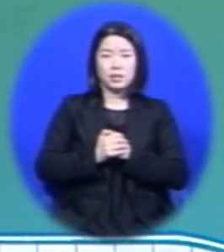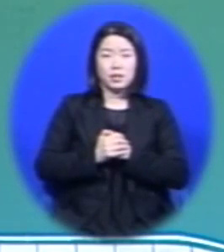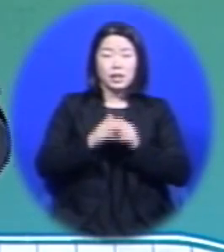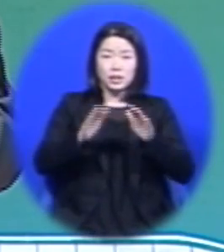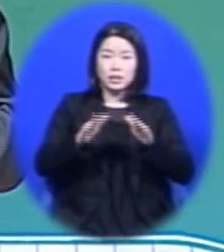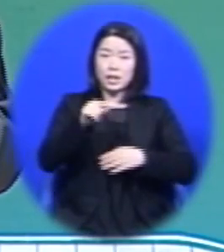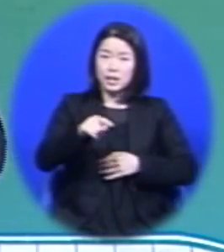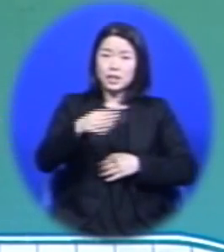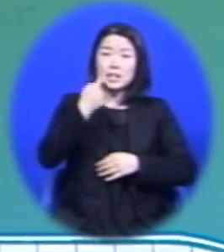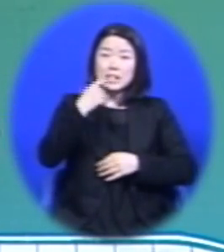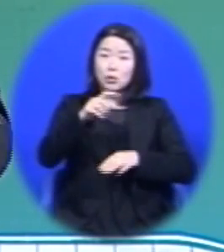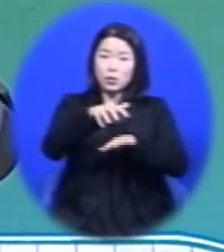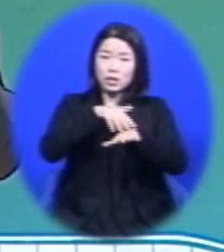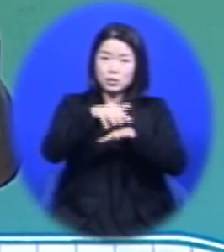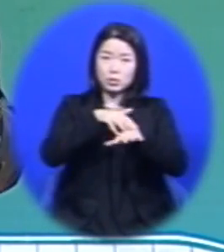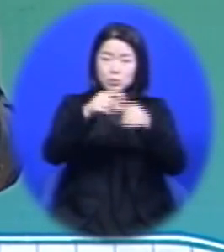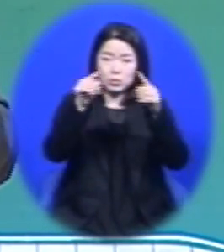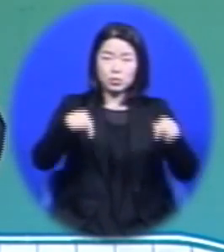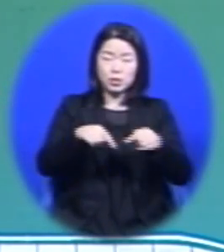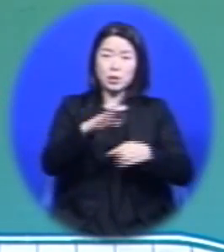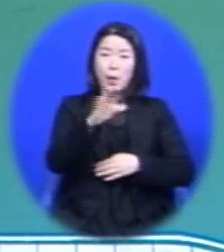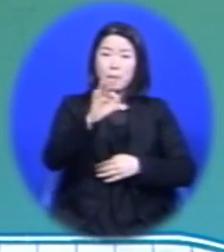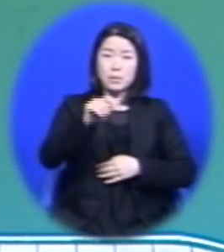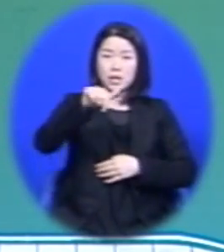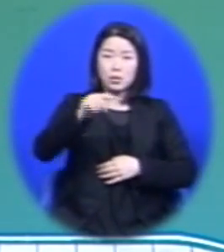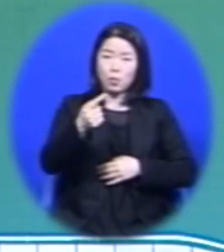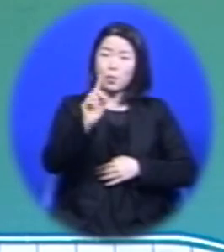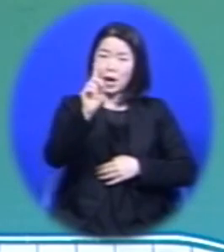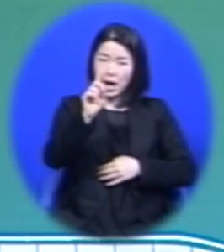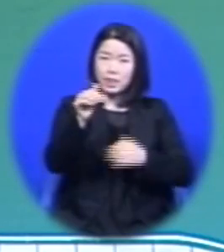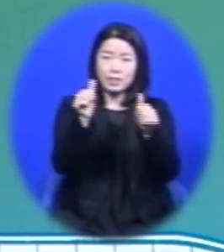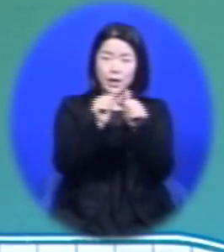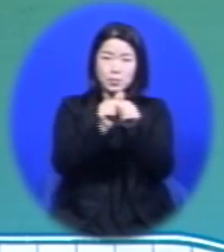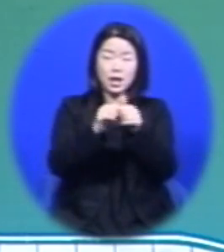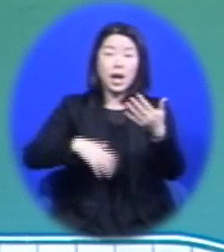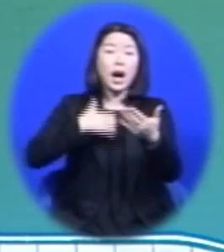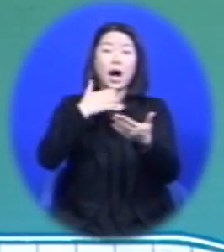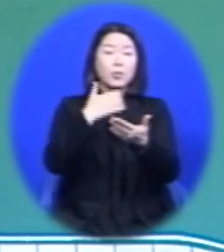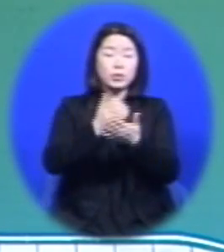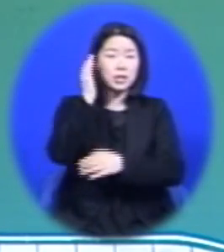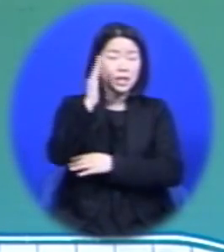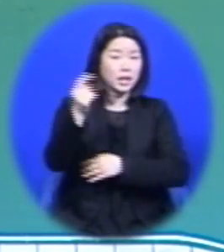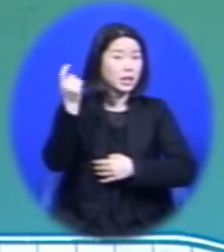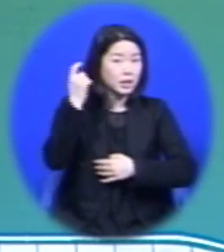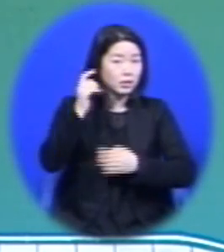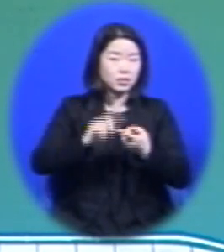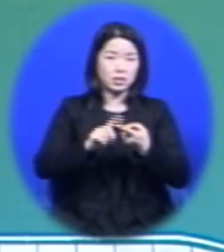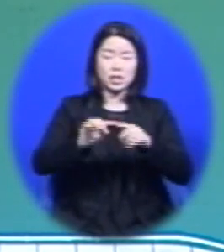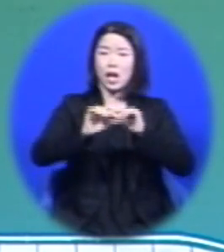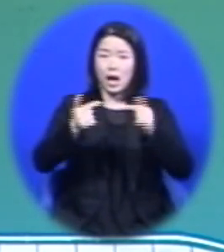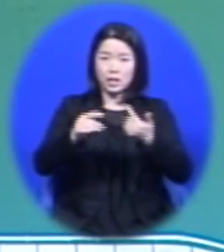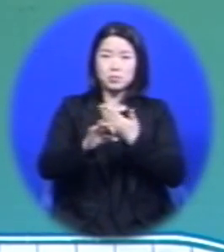자, 이 노란 손수건에서 그 빙고라고 하는 어떤 한 남자가 겪은 감동적인 이야기를 들은 건지